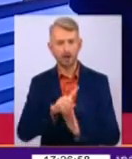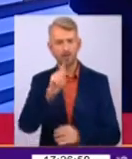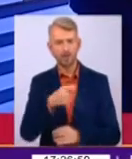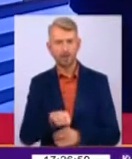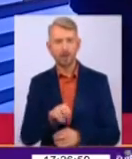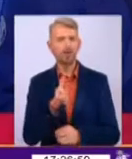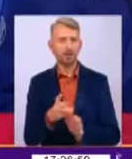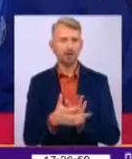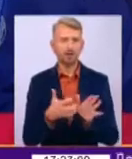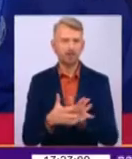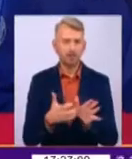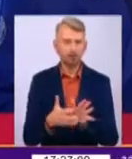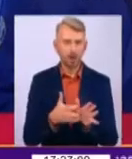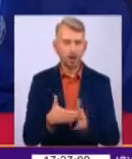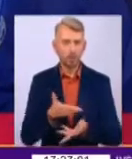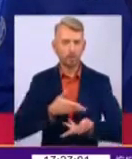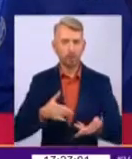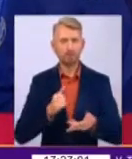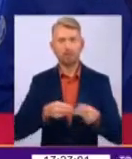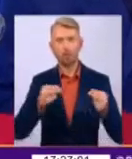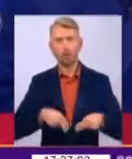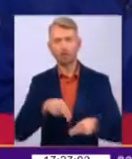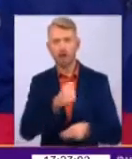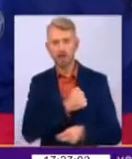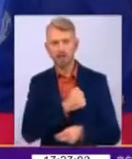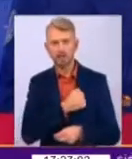не вистачало нам і контрактників, і